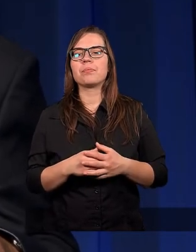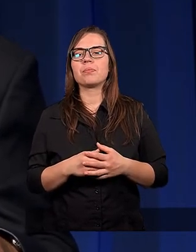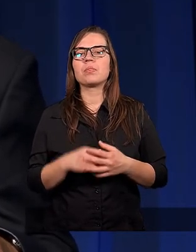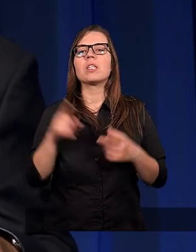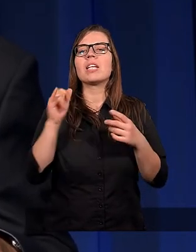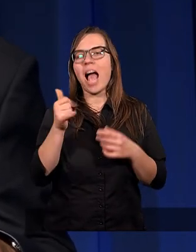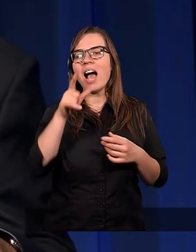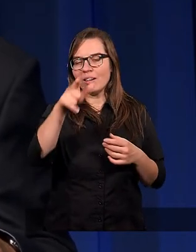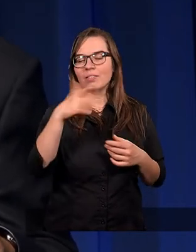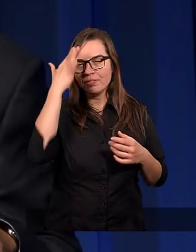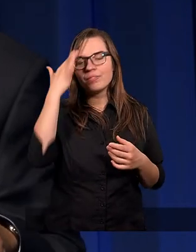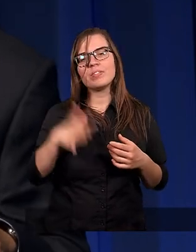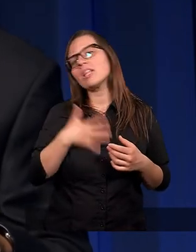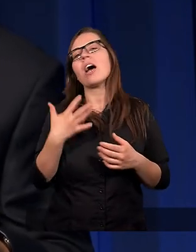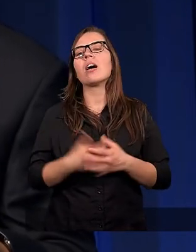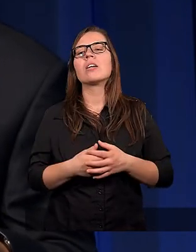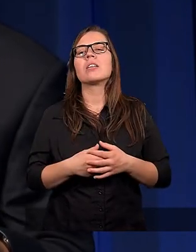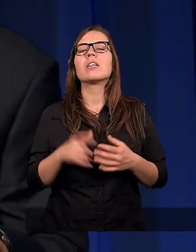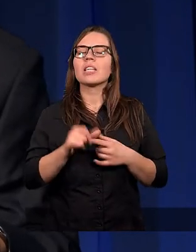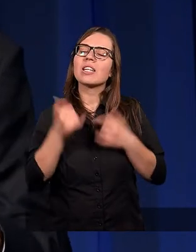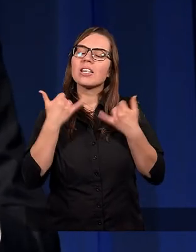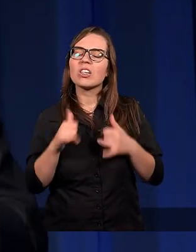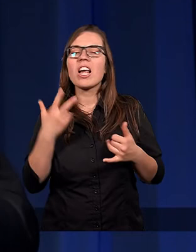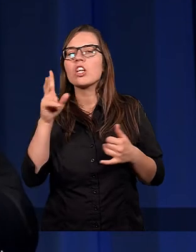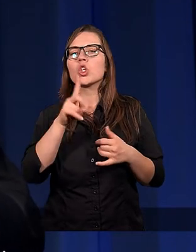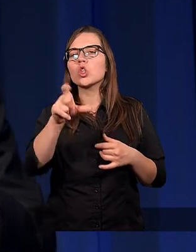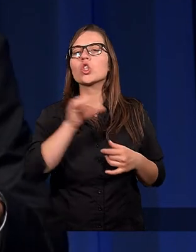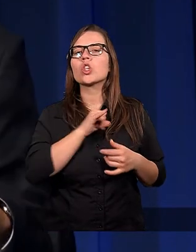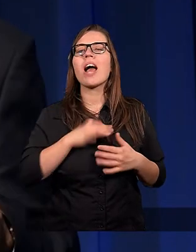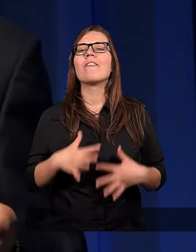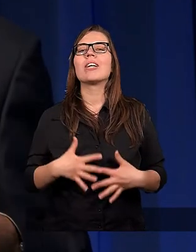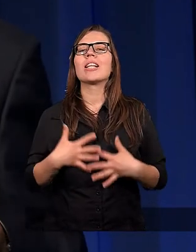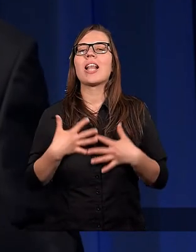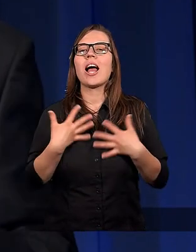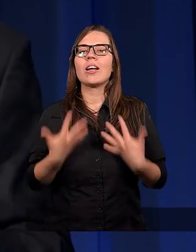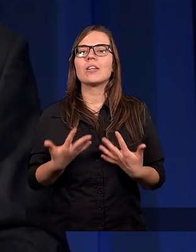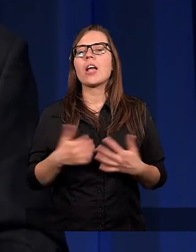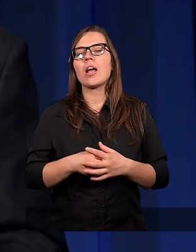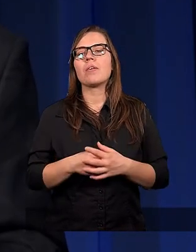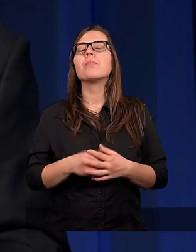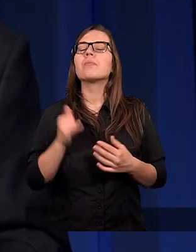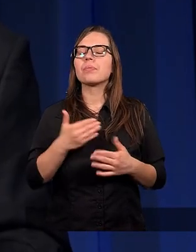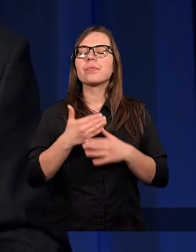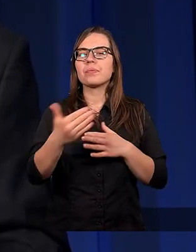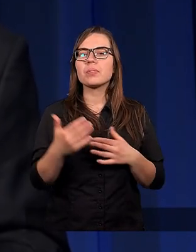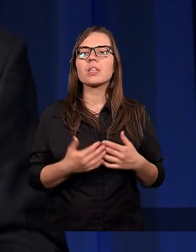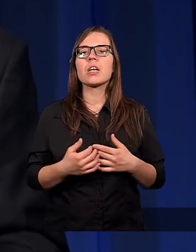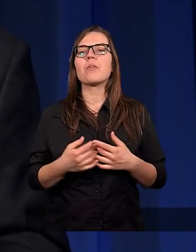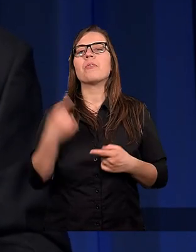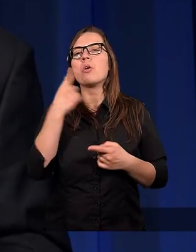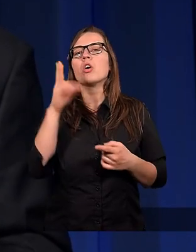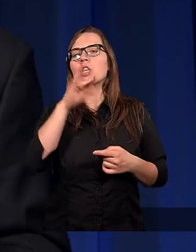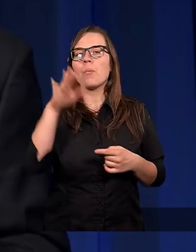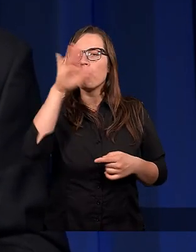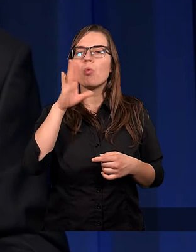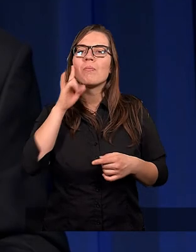Coś ci się wydaje, ale jest inaczej niż ci się wydaje. Jedno wiem, że Bóg, że Pan